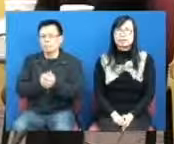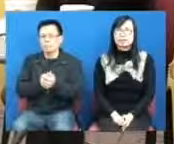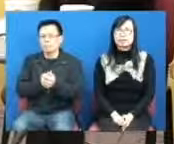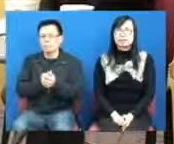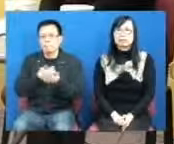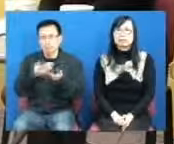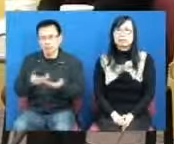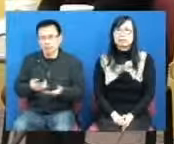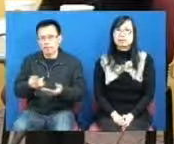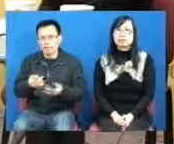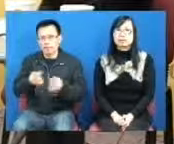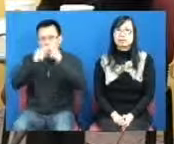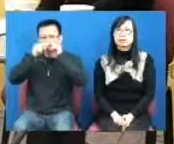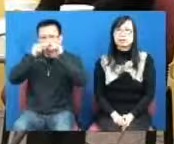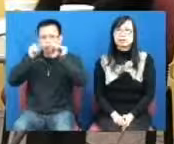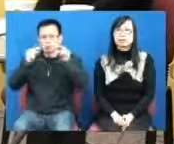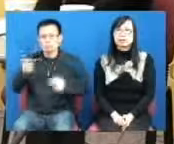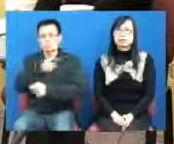今年才爺就